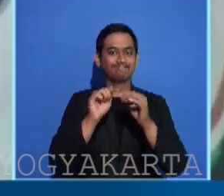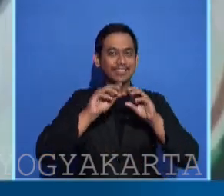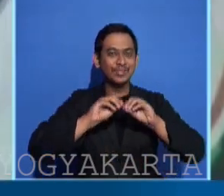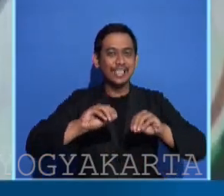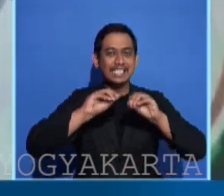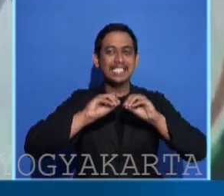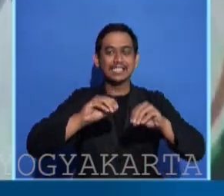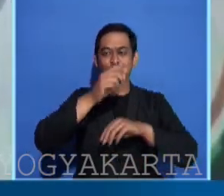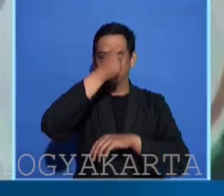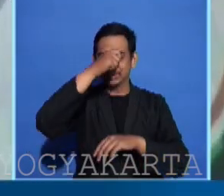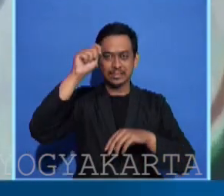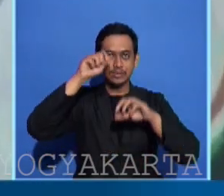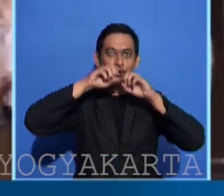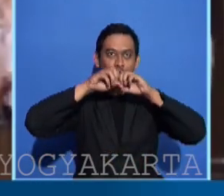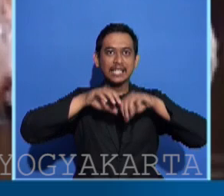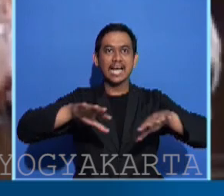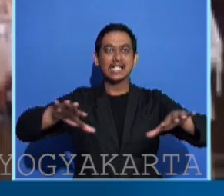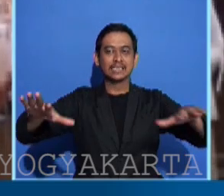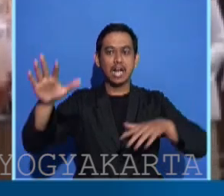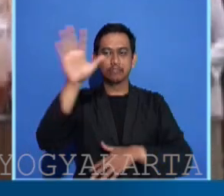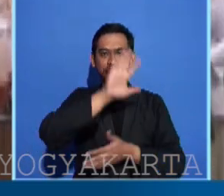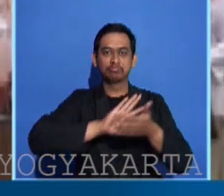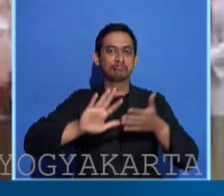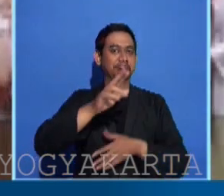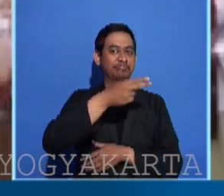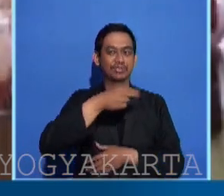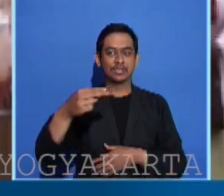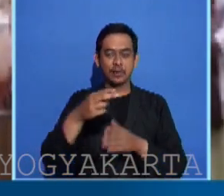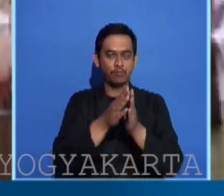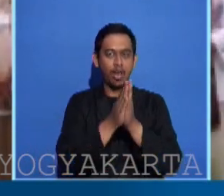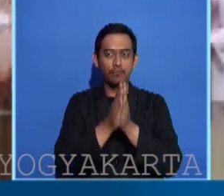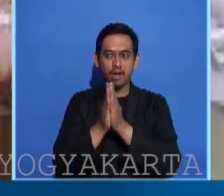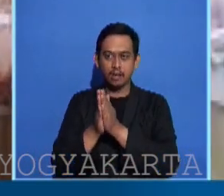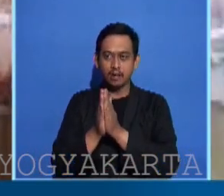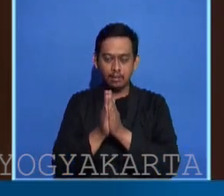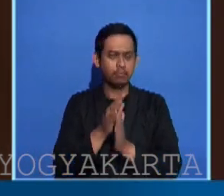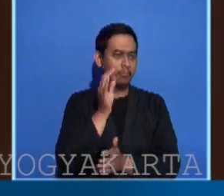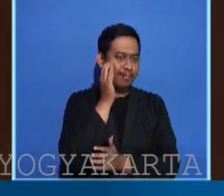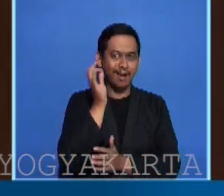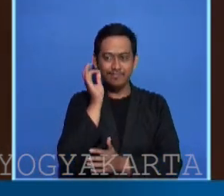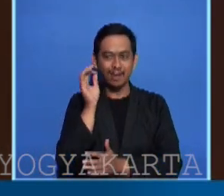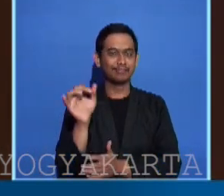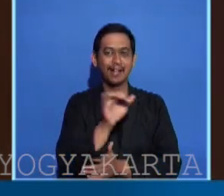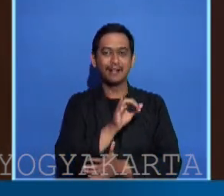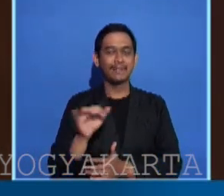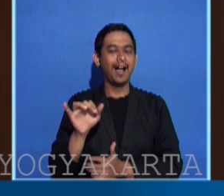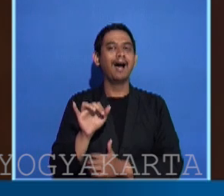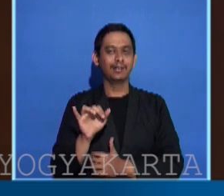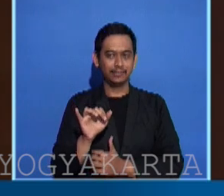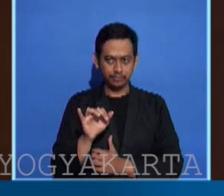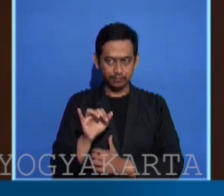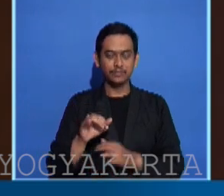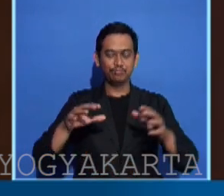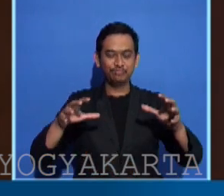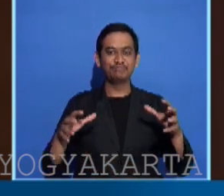di seluruh Indonesia. Syawalan dengan bersilaturahmi dan maaf-memaafkan berfungsi untuk memupuk persaudaraan,